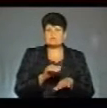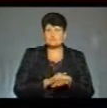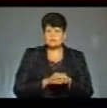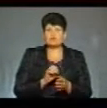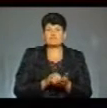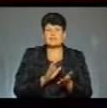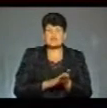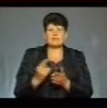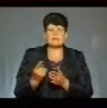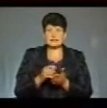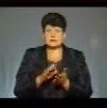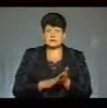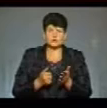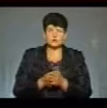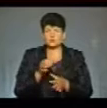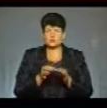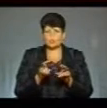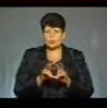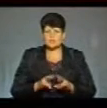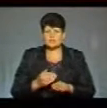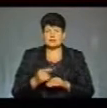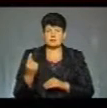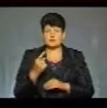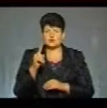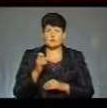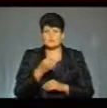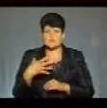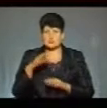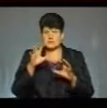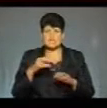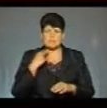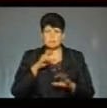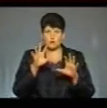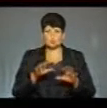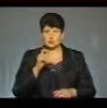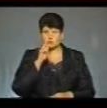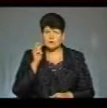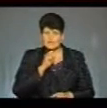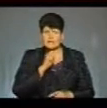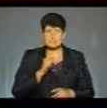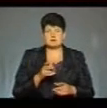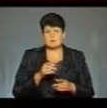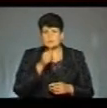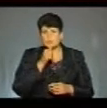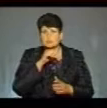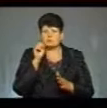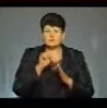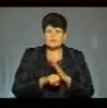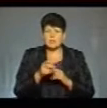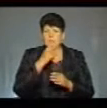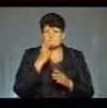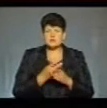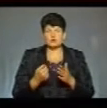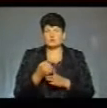єдиного реєстру досудових розслідувань за частиною першої статті 115 Кримінального кодексу України «Замах на вбивство», яка передбачає